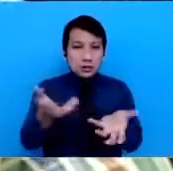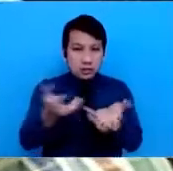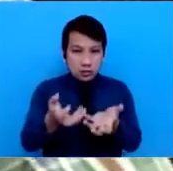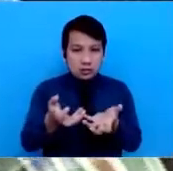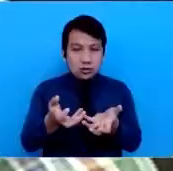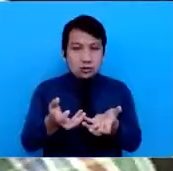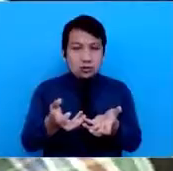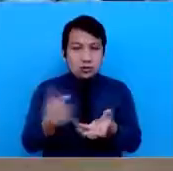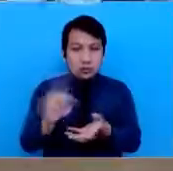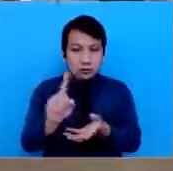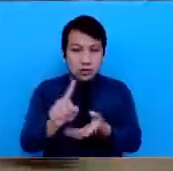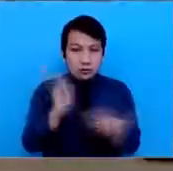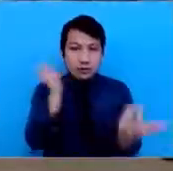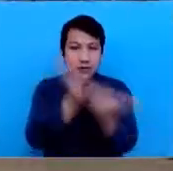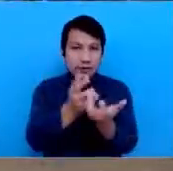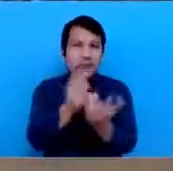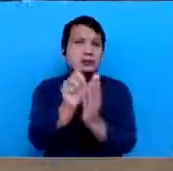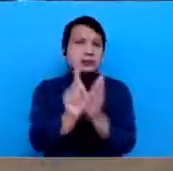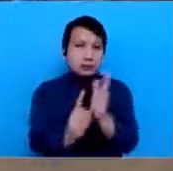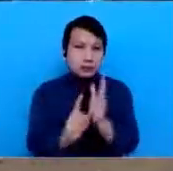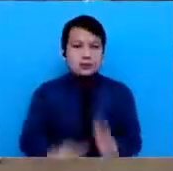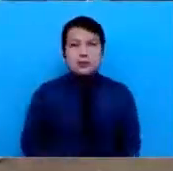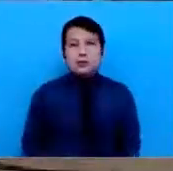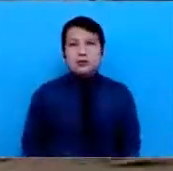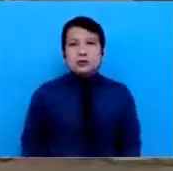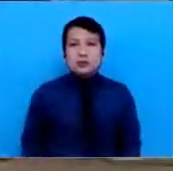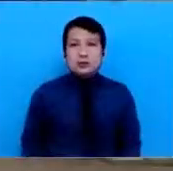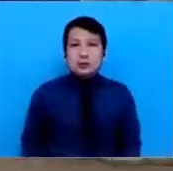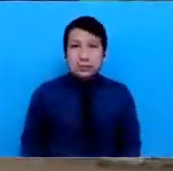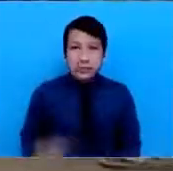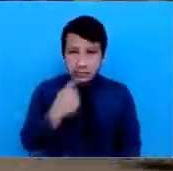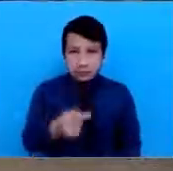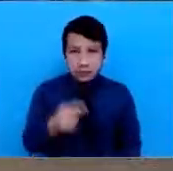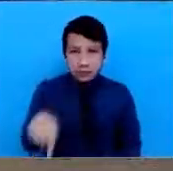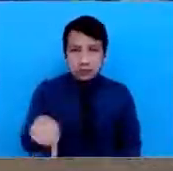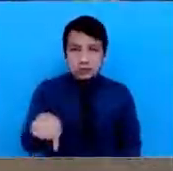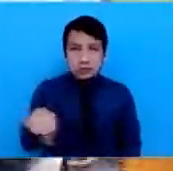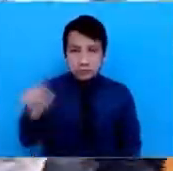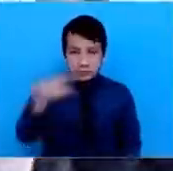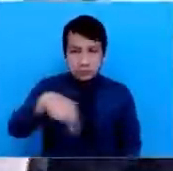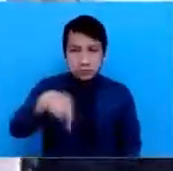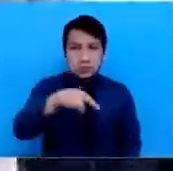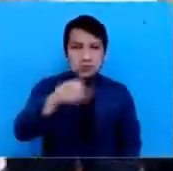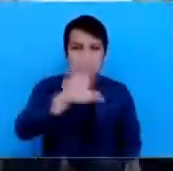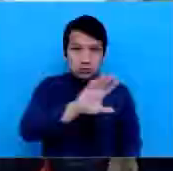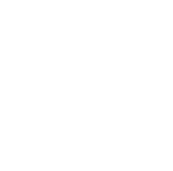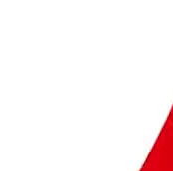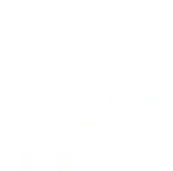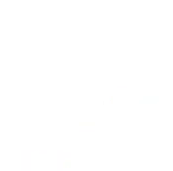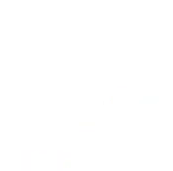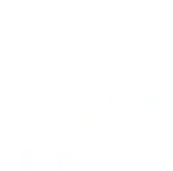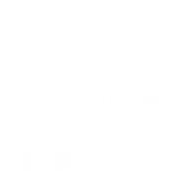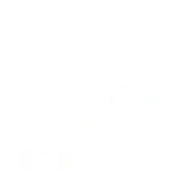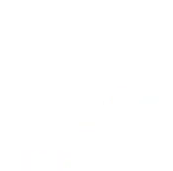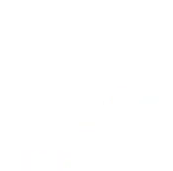ayon po sa batas. Nagbabalita mula sa frontline, Greg Gregorio, News 5.